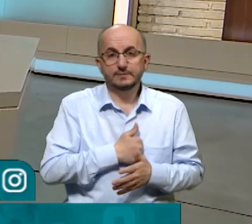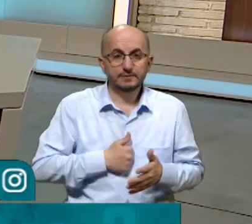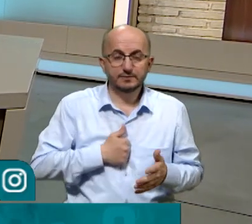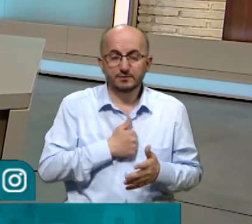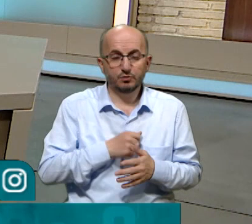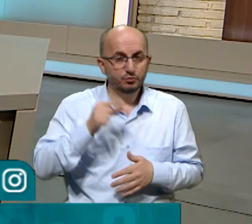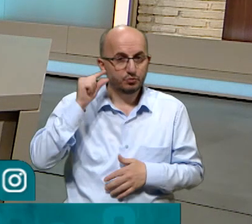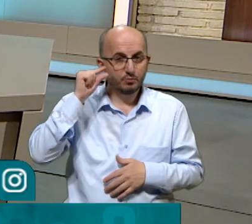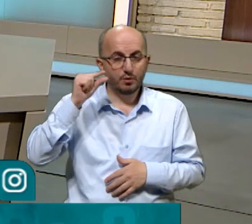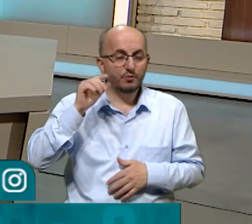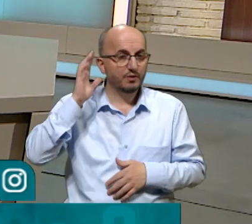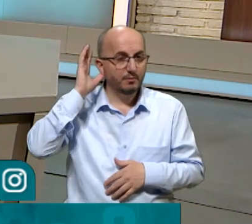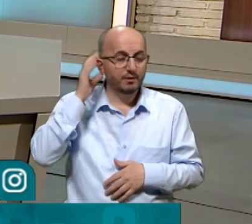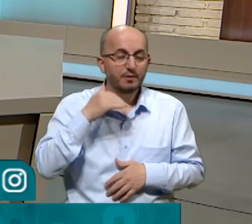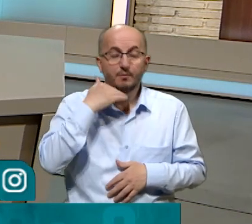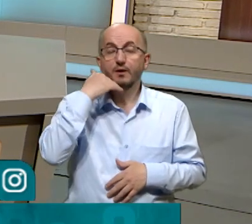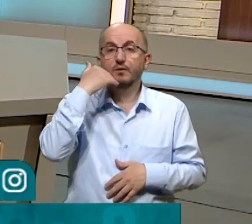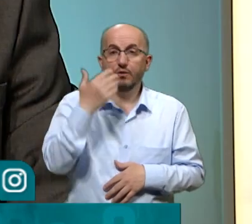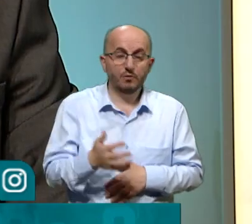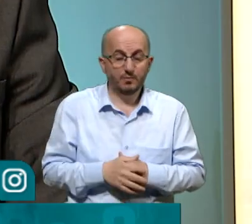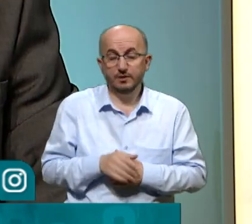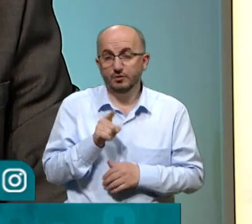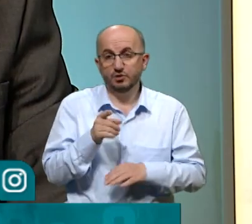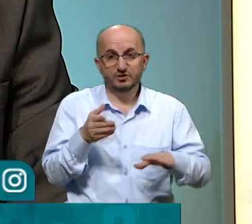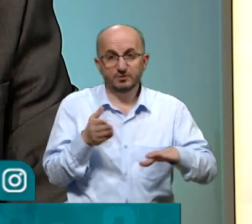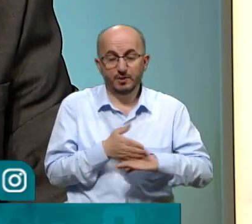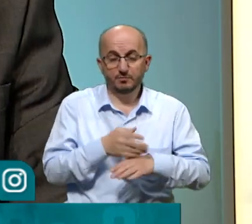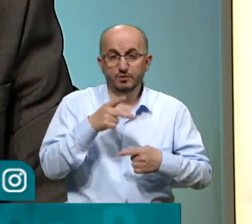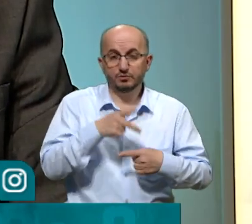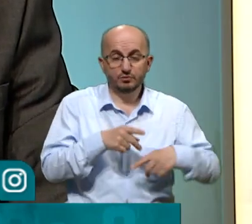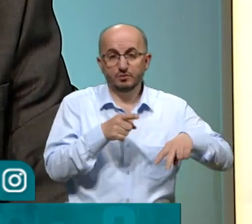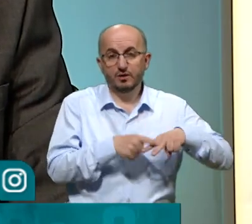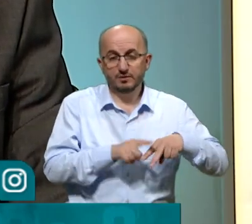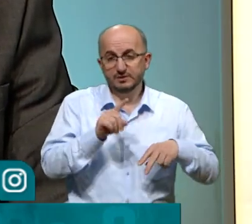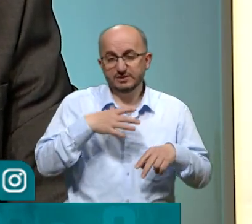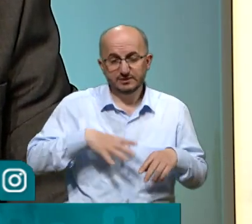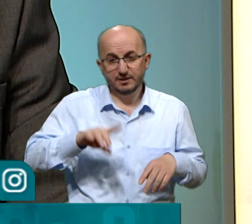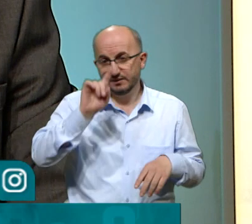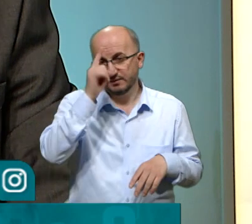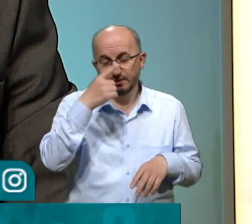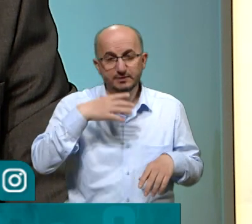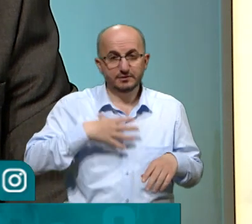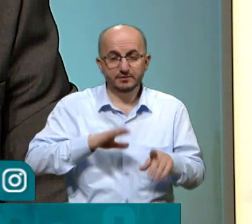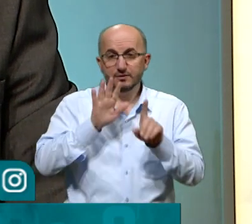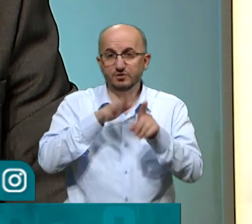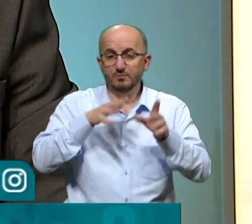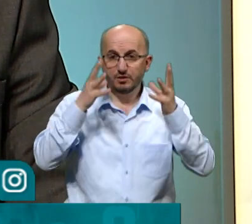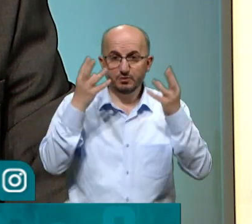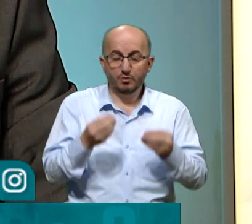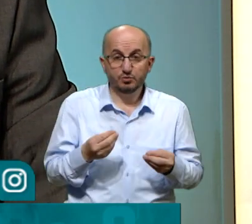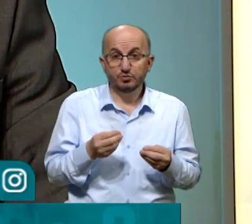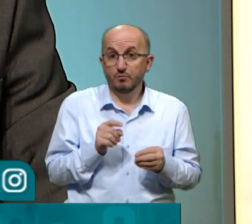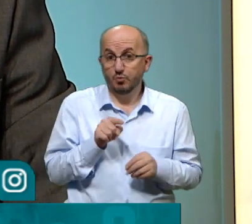üzerine bir namaz olmaz şüphe üzerine o nedenle de zühra ki ister Ferdi olarak olsun isterse diyeceğim Hatta olsun